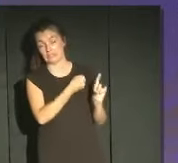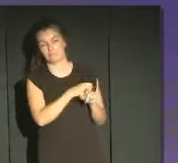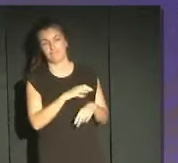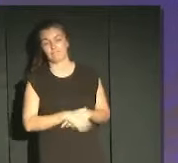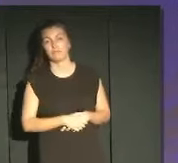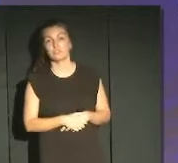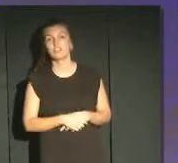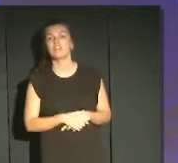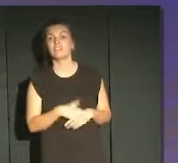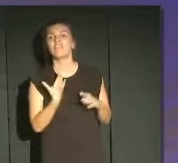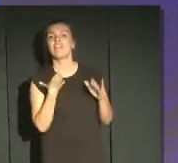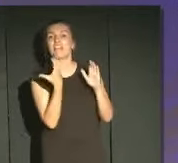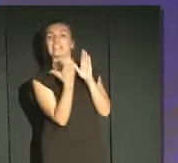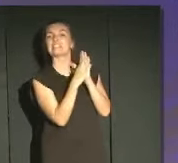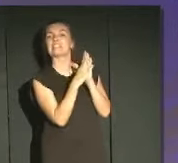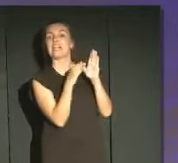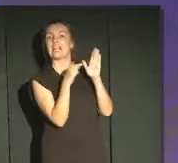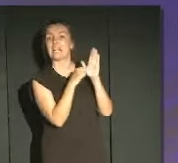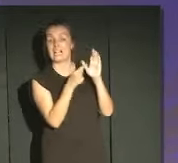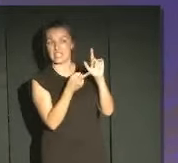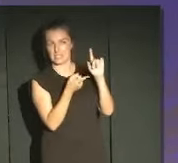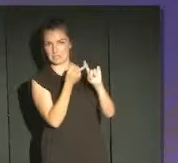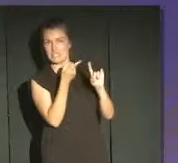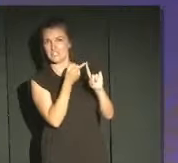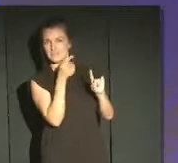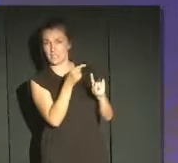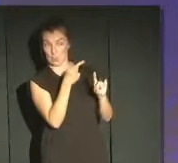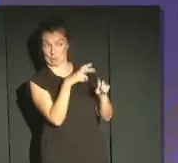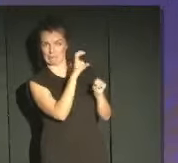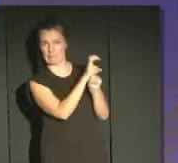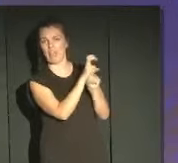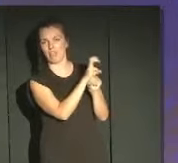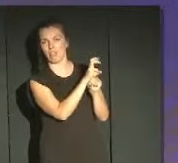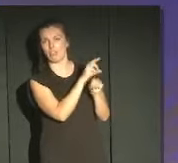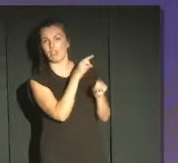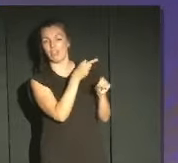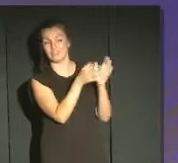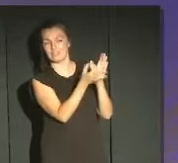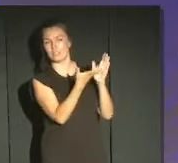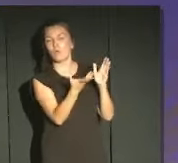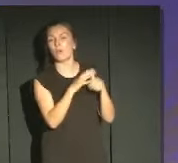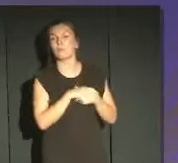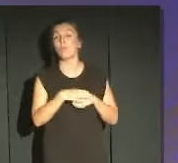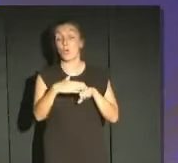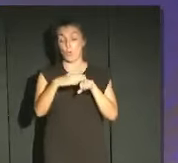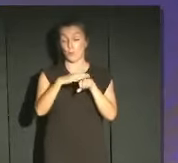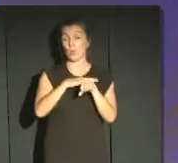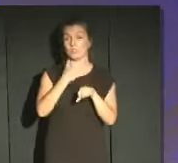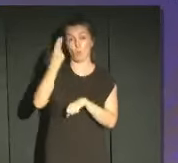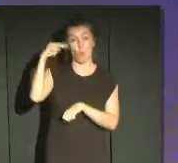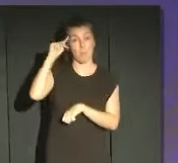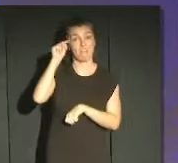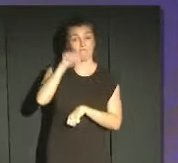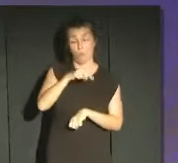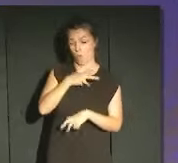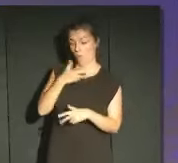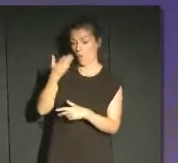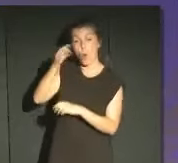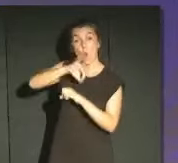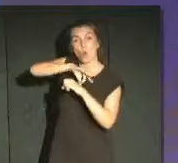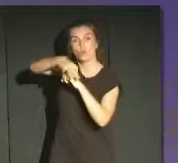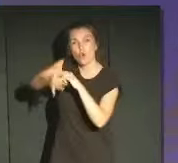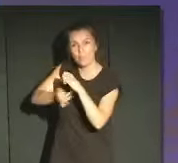des traités européens qu'on conserve c'est un article spécifique qui dit que les politiques européennes doivent être adaptées aux